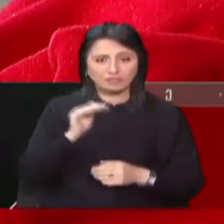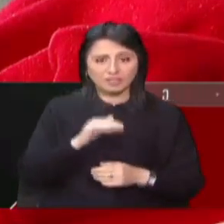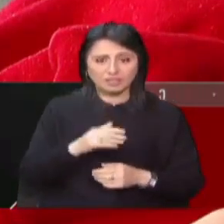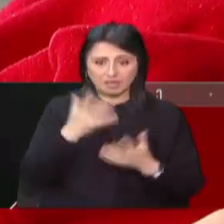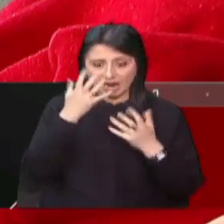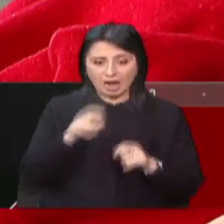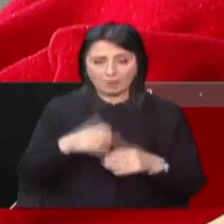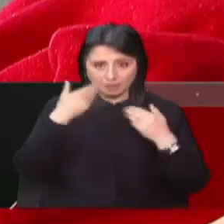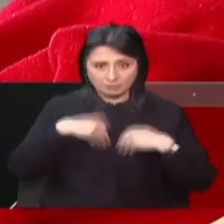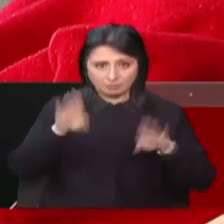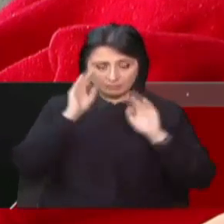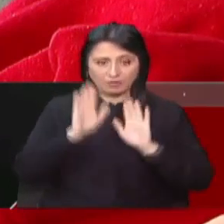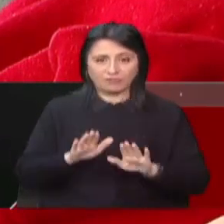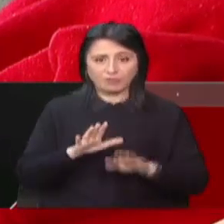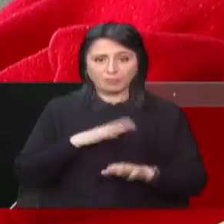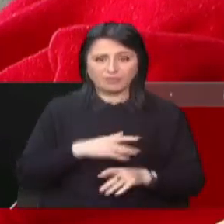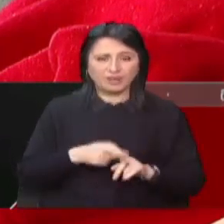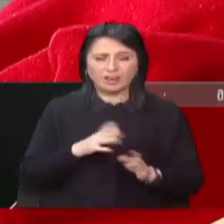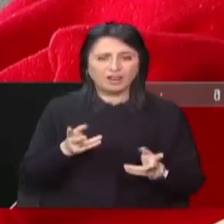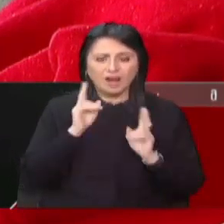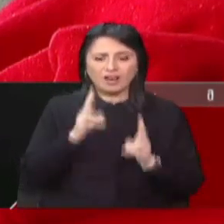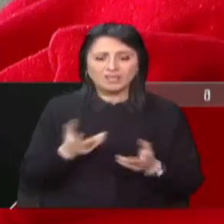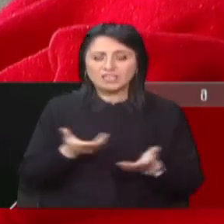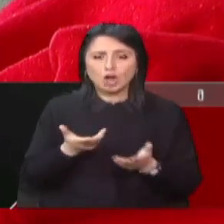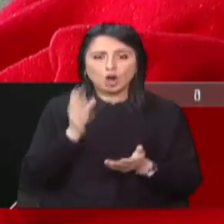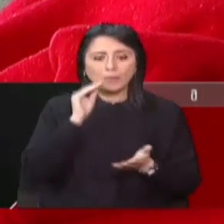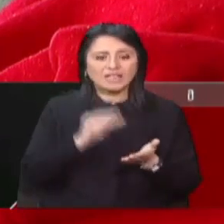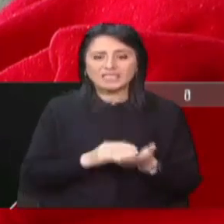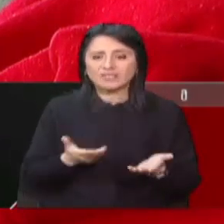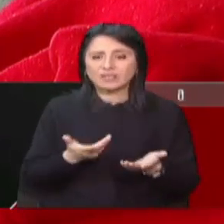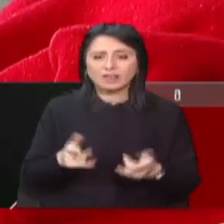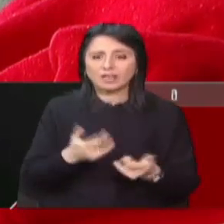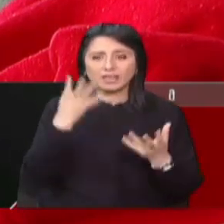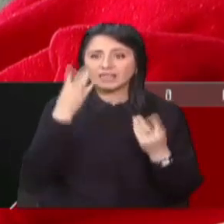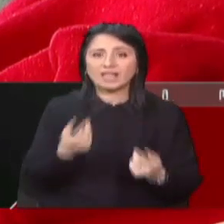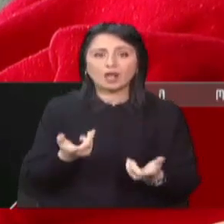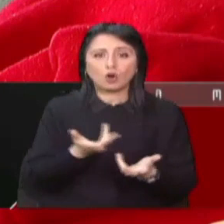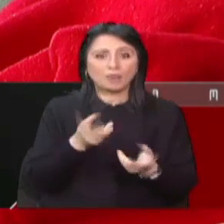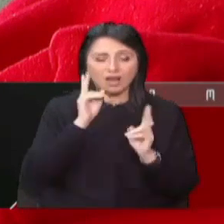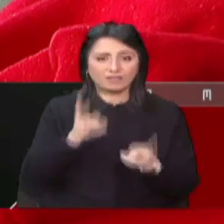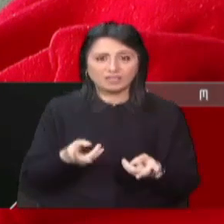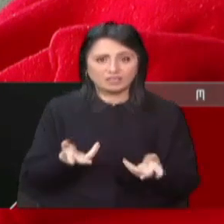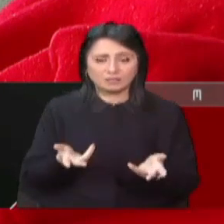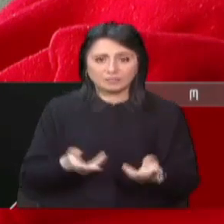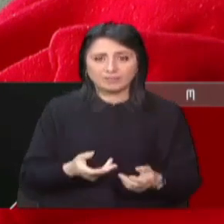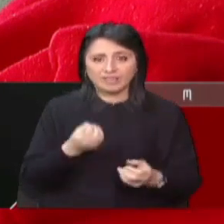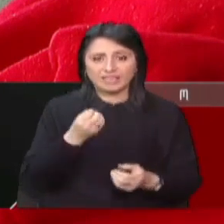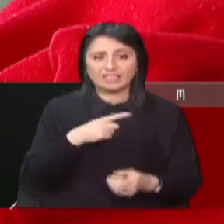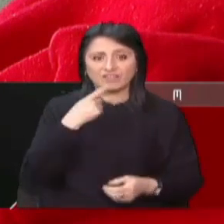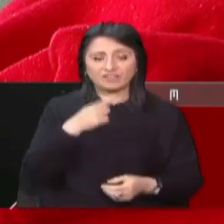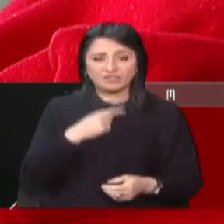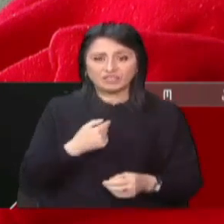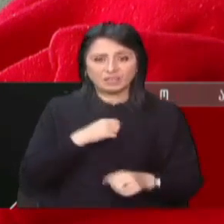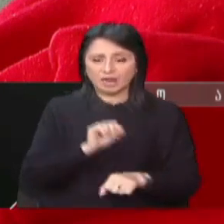tsukhel kidev akavaten egame uke agartsri ar vitsi romeni ritskhia romeni kvira asart agareperi agar arsebs kidev vizakhi